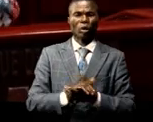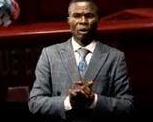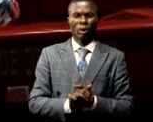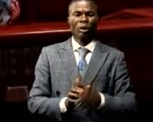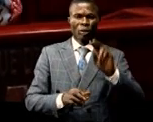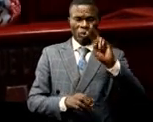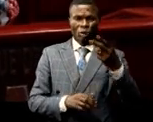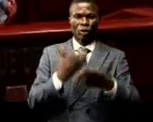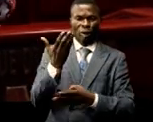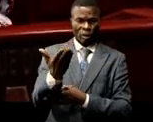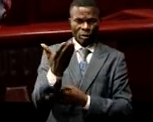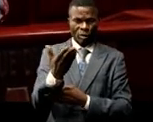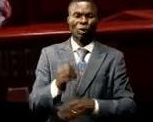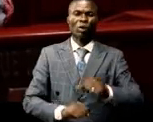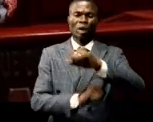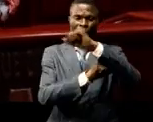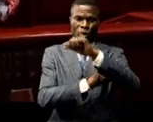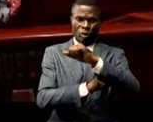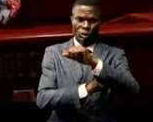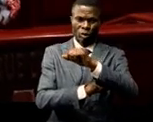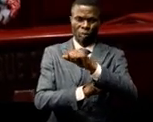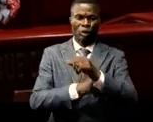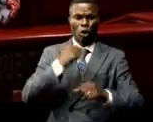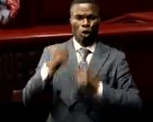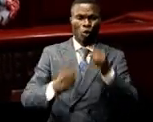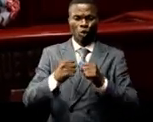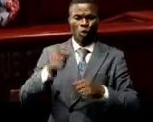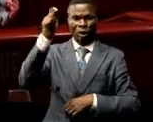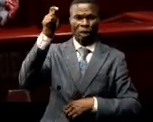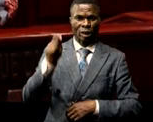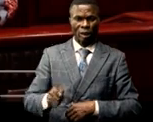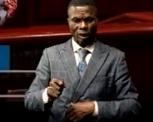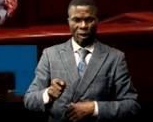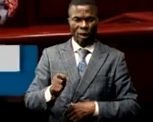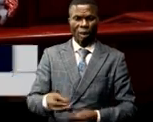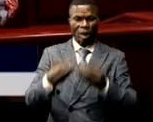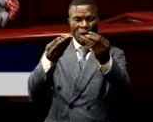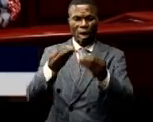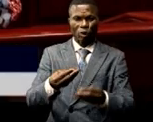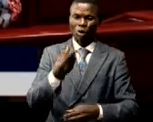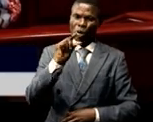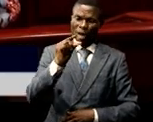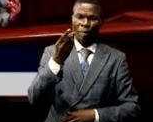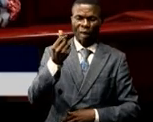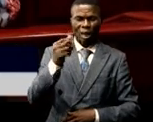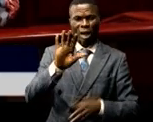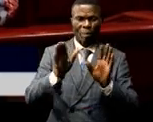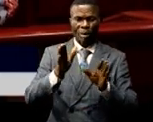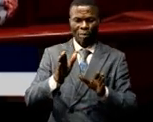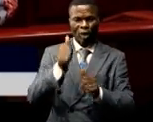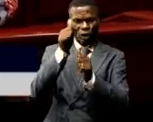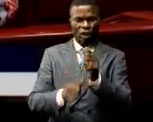2. Soutenir l'effort de guerre par un apport financier de l'équivalent en